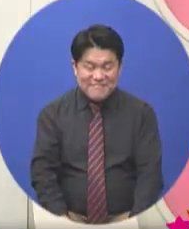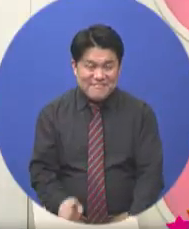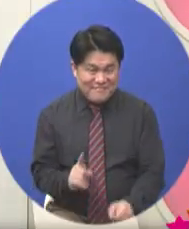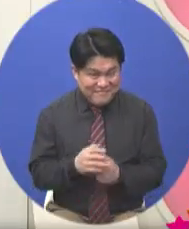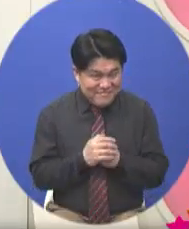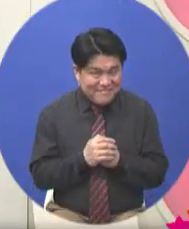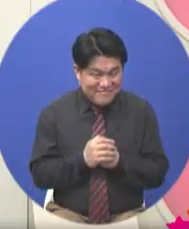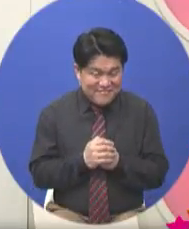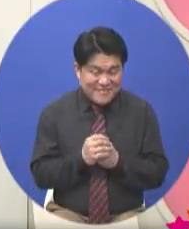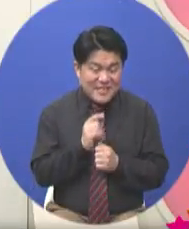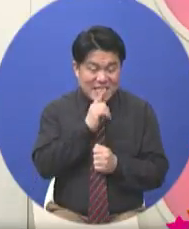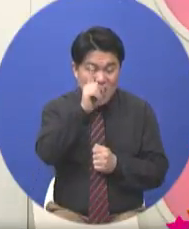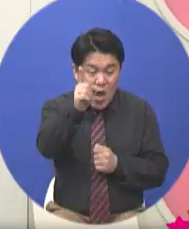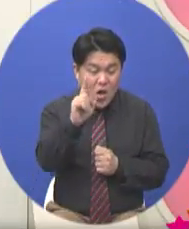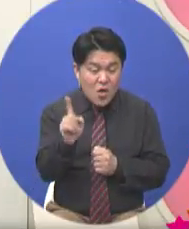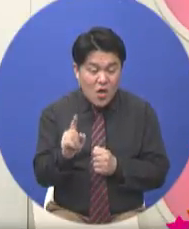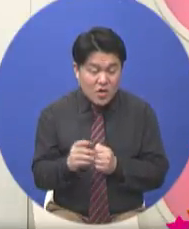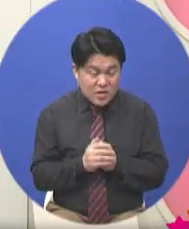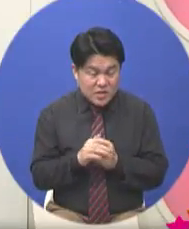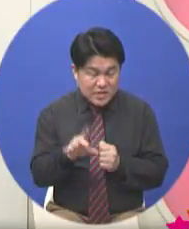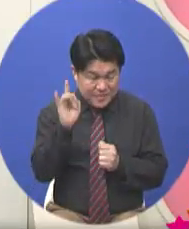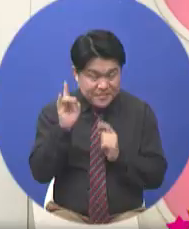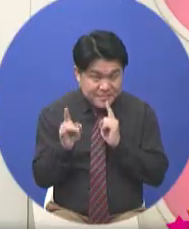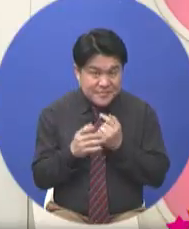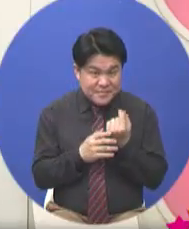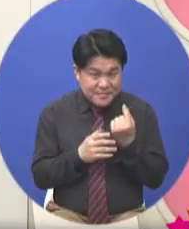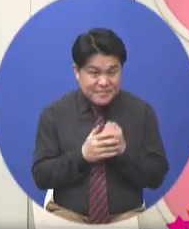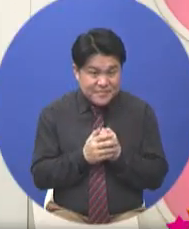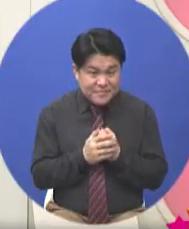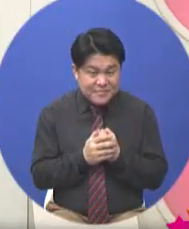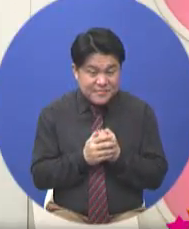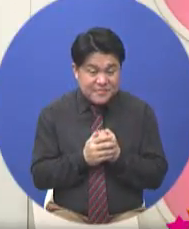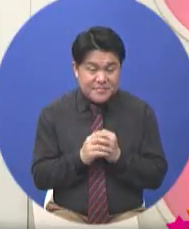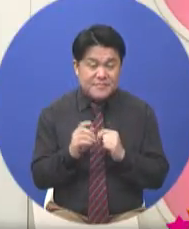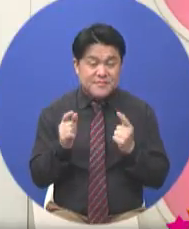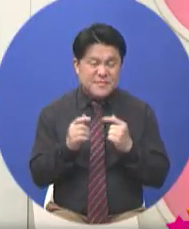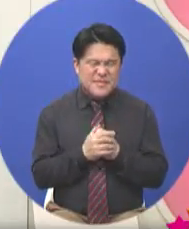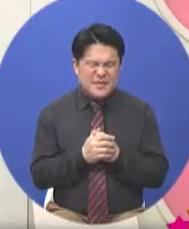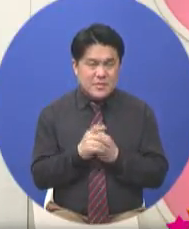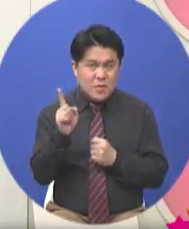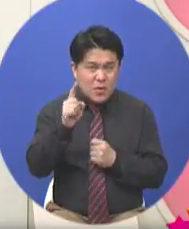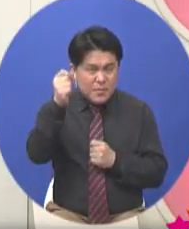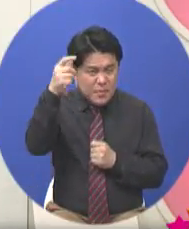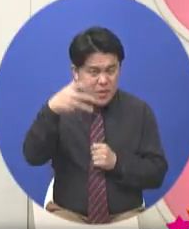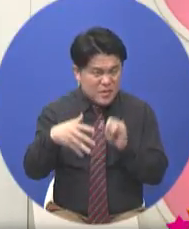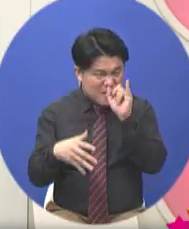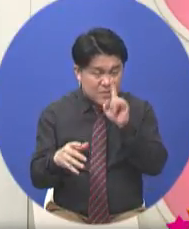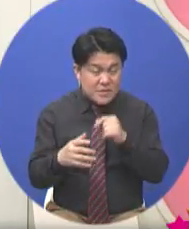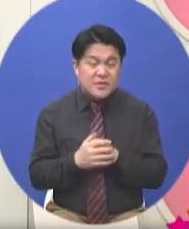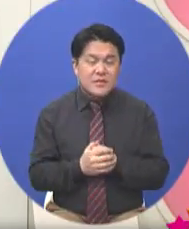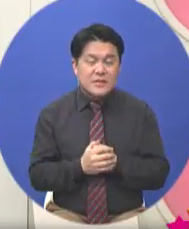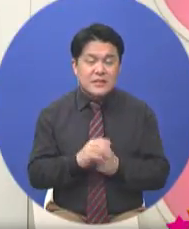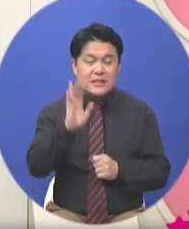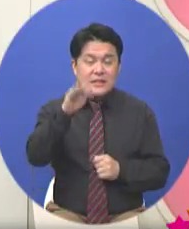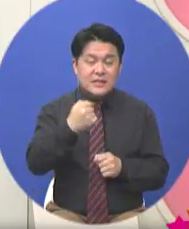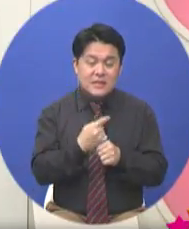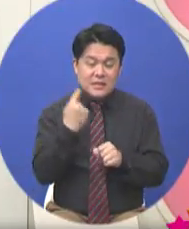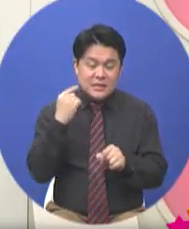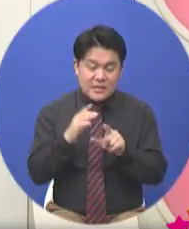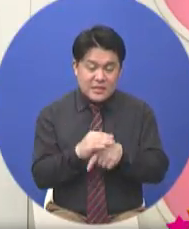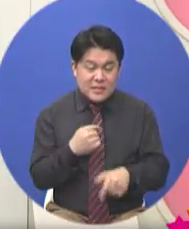이렇게 신청하신 건 이번이 처음이십니까? 몇층 하는 거 보니까 자주 하신 맞아. 거예요. 맞아. 네. 아